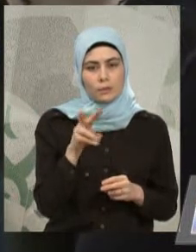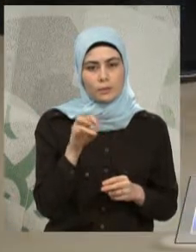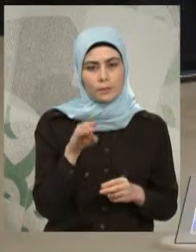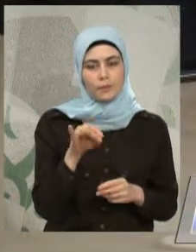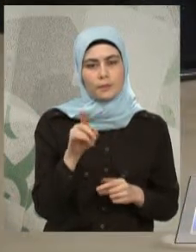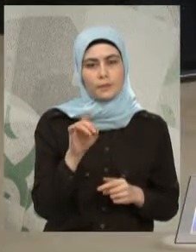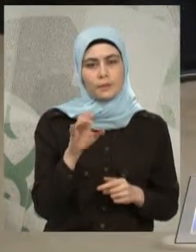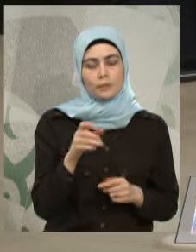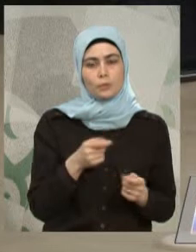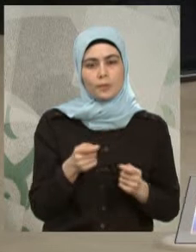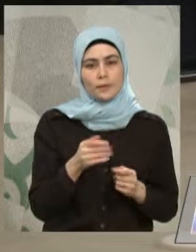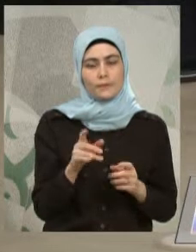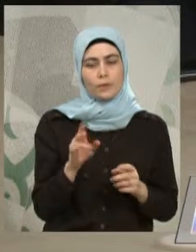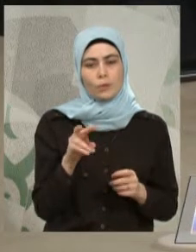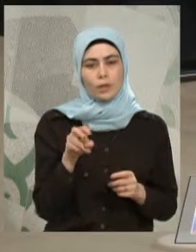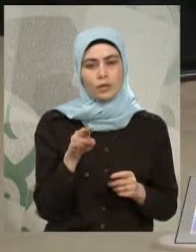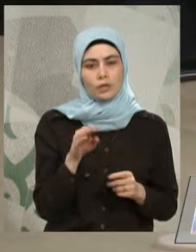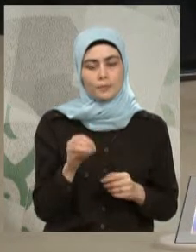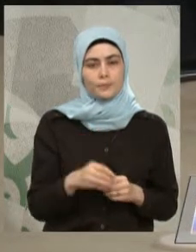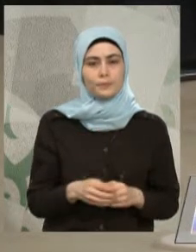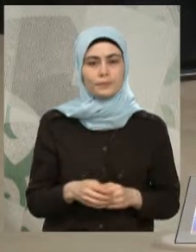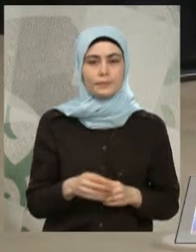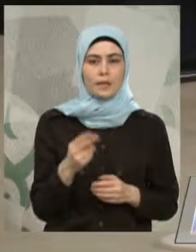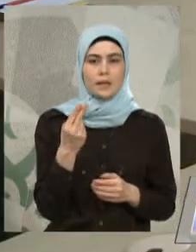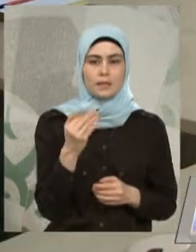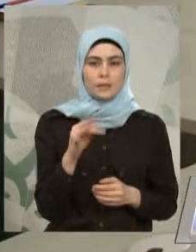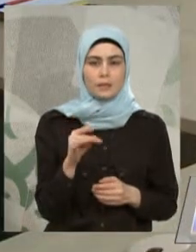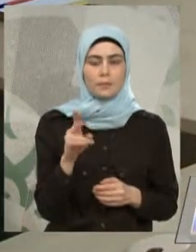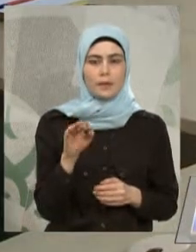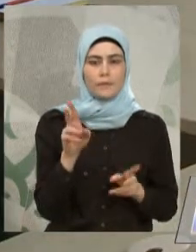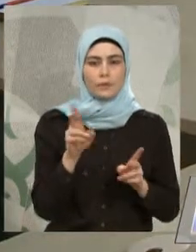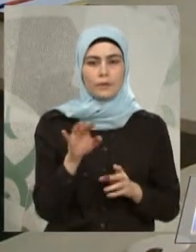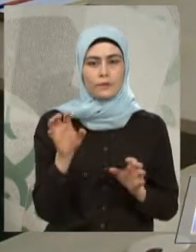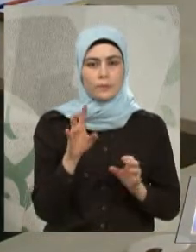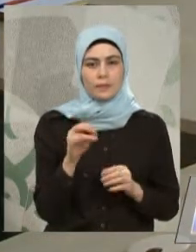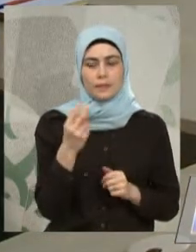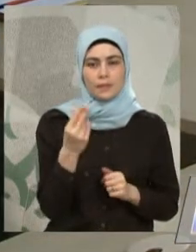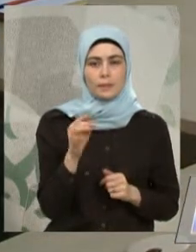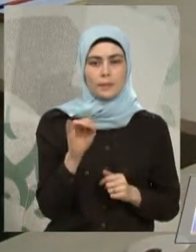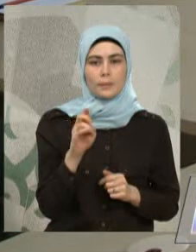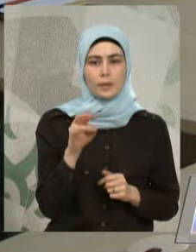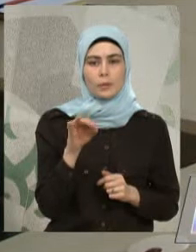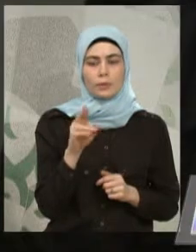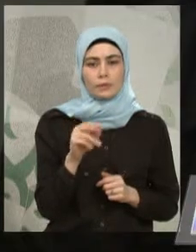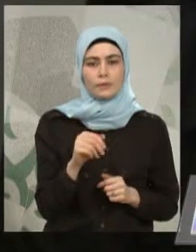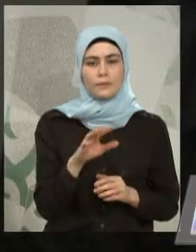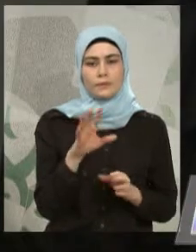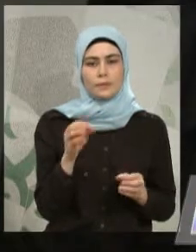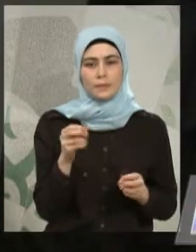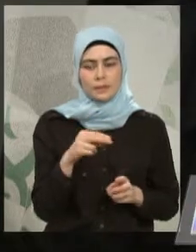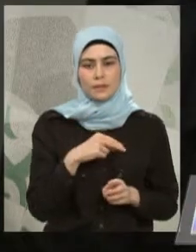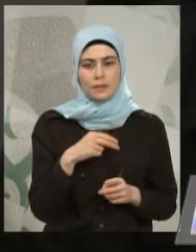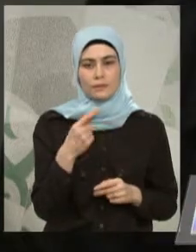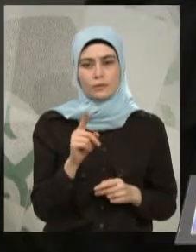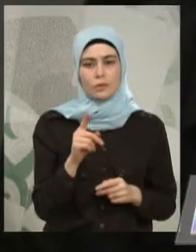колледже. Организатор мероприятия – Центр правовой информации Национальной библиотеки Ингушетии. Специалисты делятся. Тема малого бизнеса